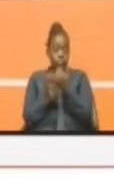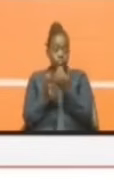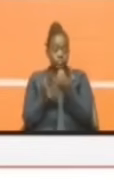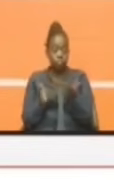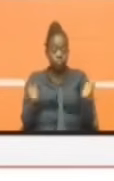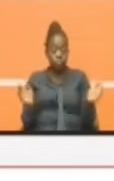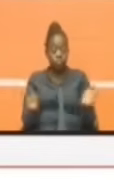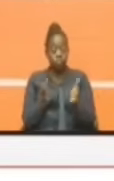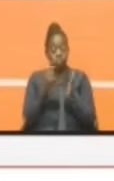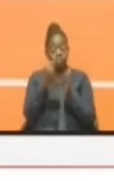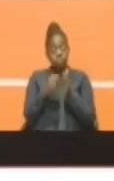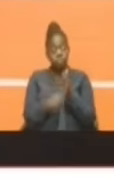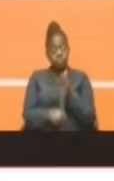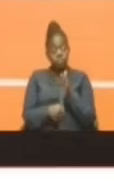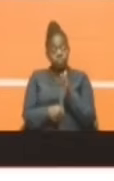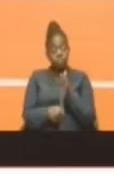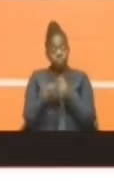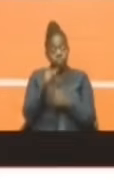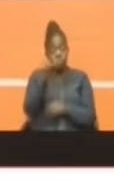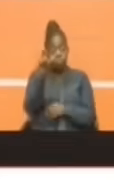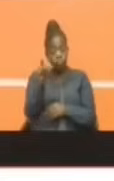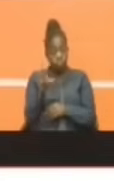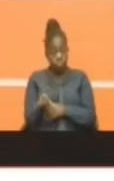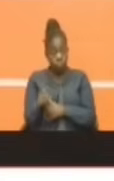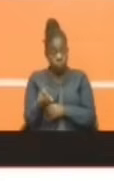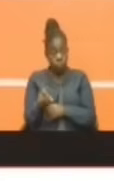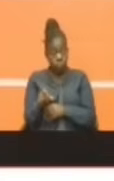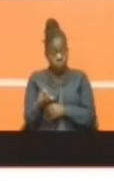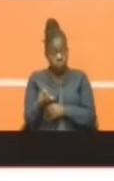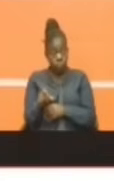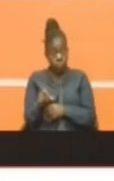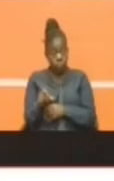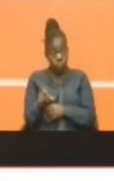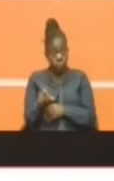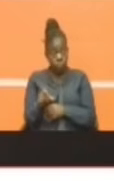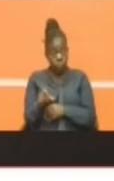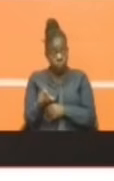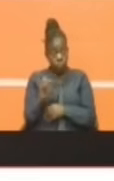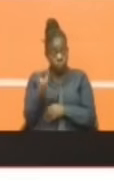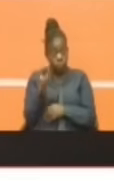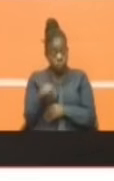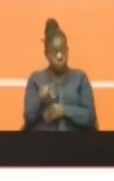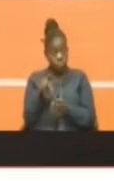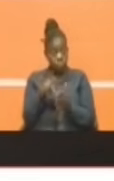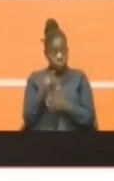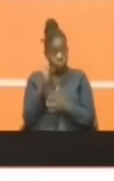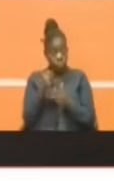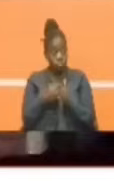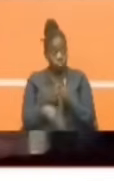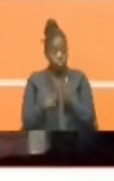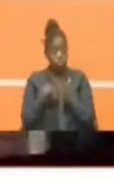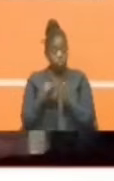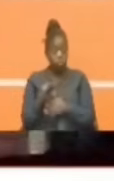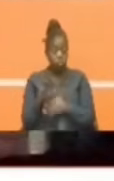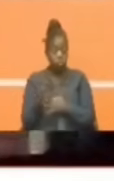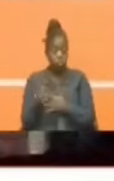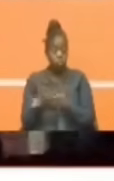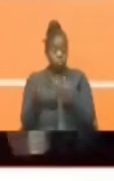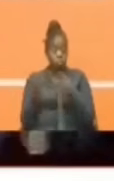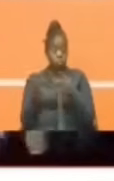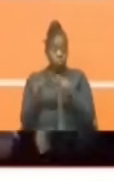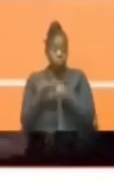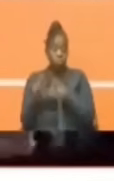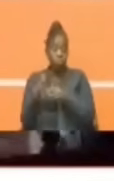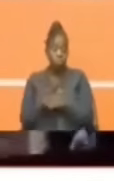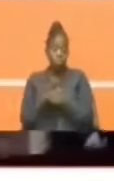okukunganya misoro nga buli omu ali aina okusasula misoro asasula Ewe bijide nga